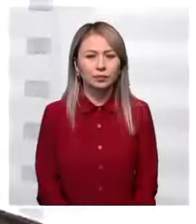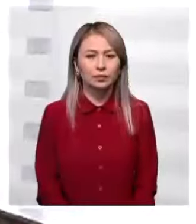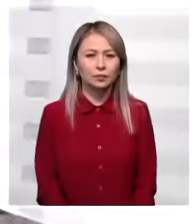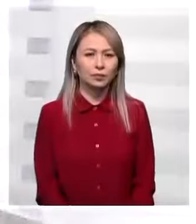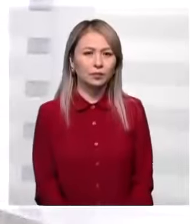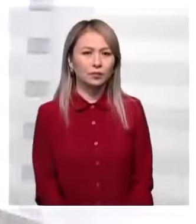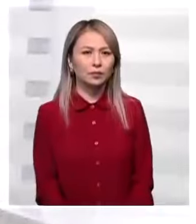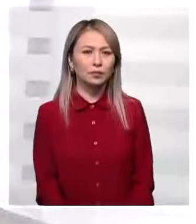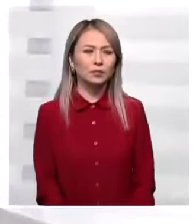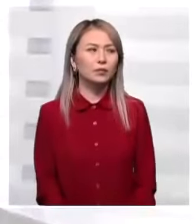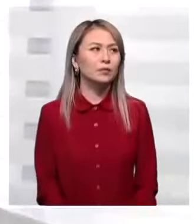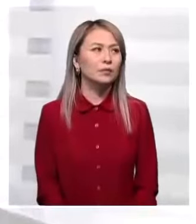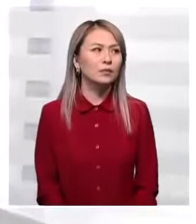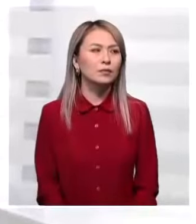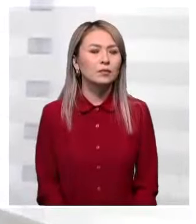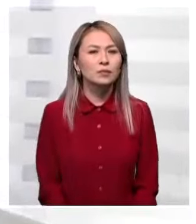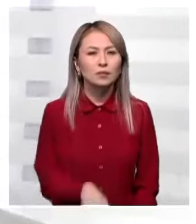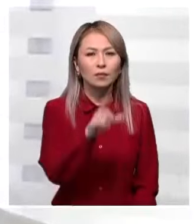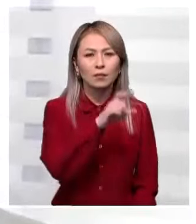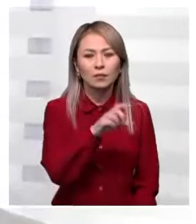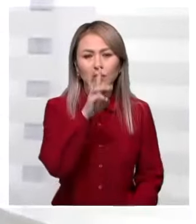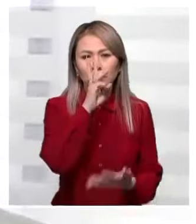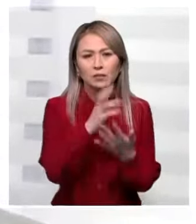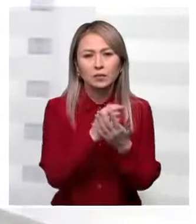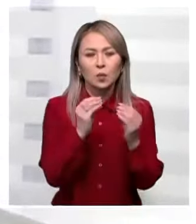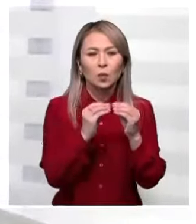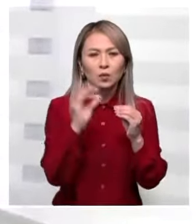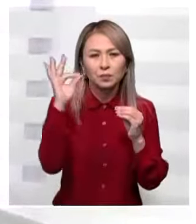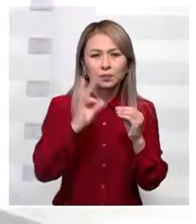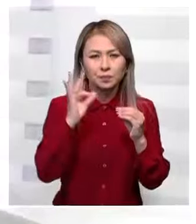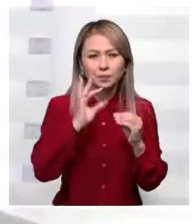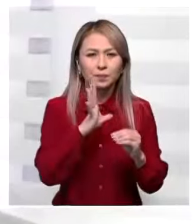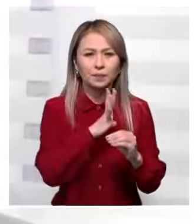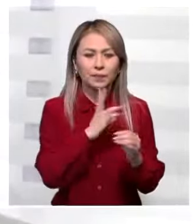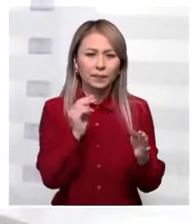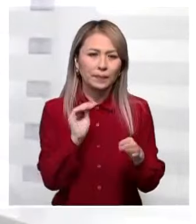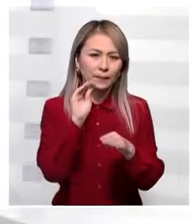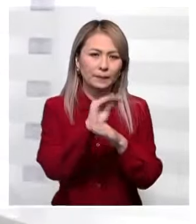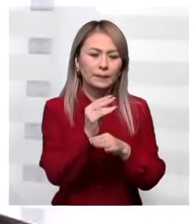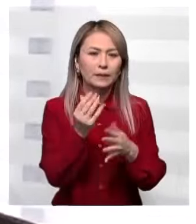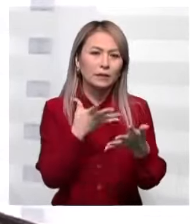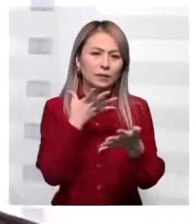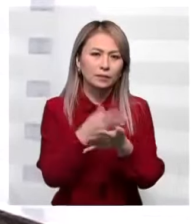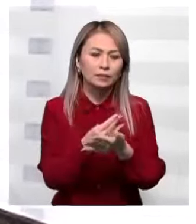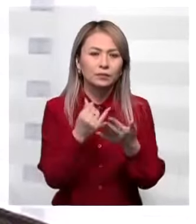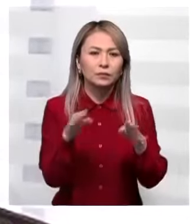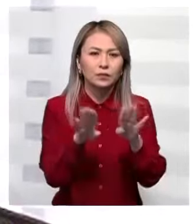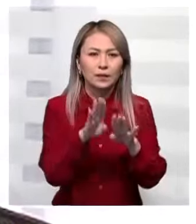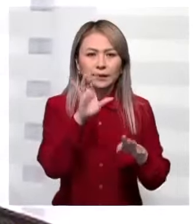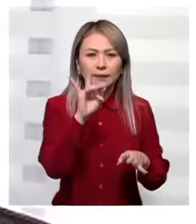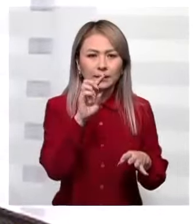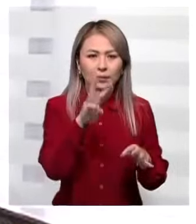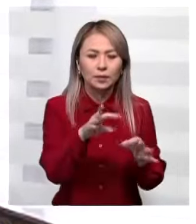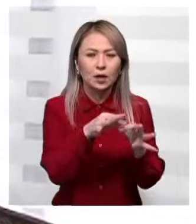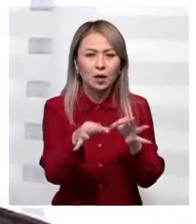Ерекше еңбек жағдайлары үшін лауазымдық жалақының 10% мөлшерінде үстемақы белгілеу қажет. Алайда Сырым ауданының